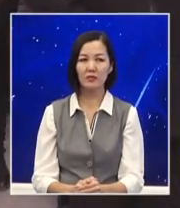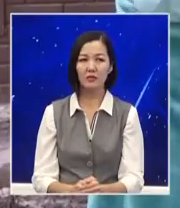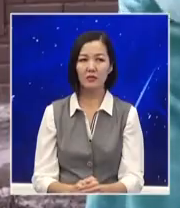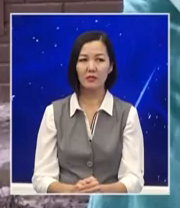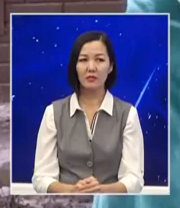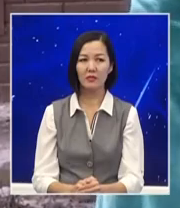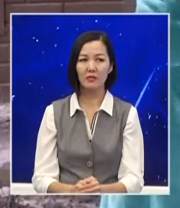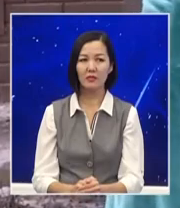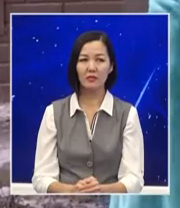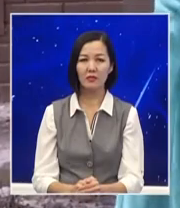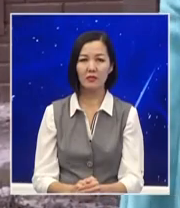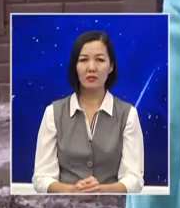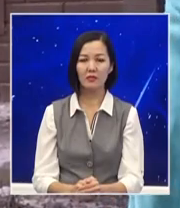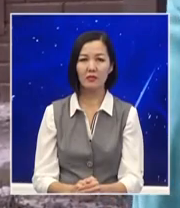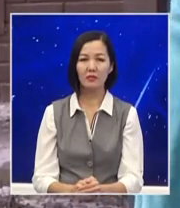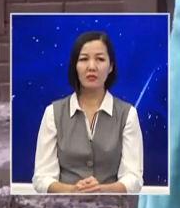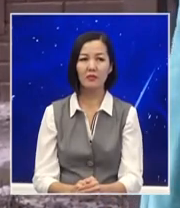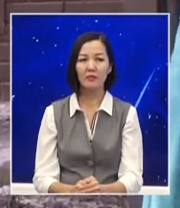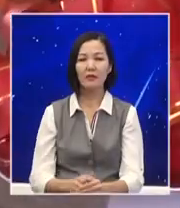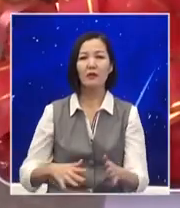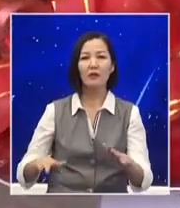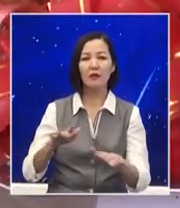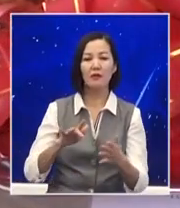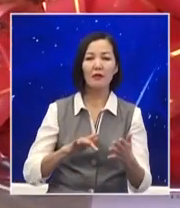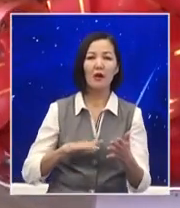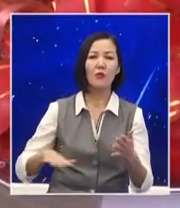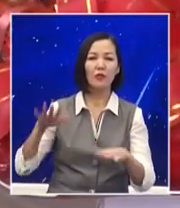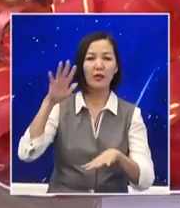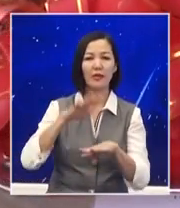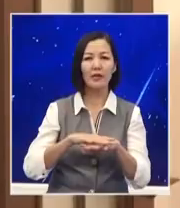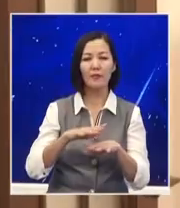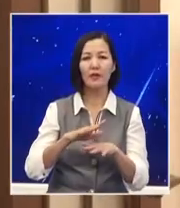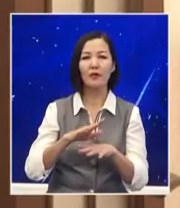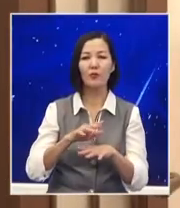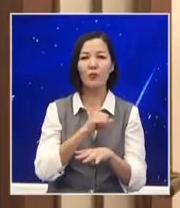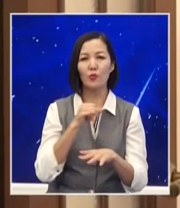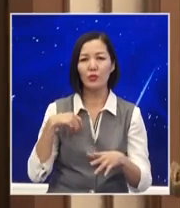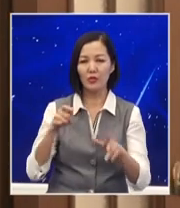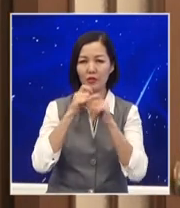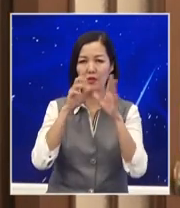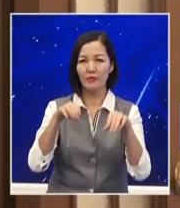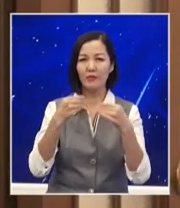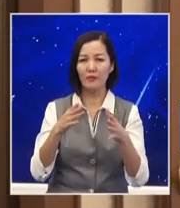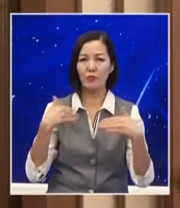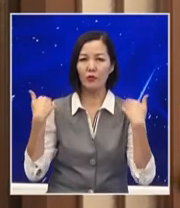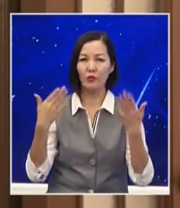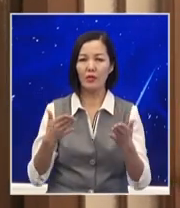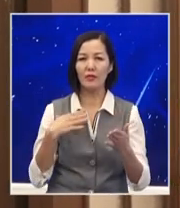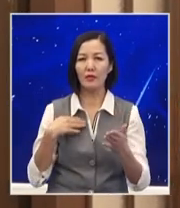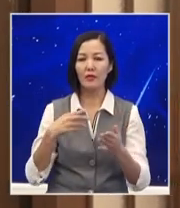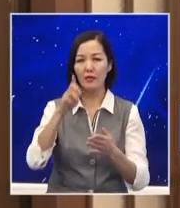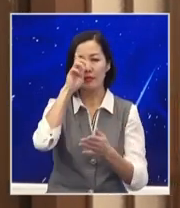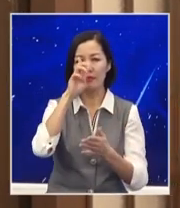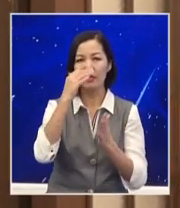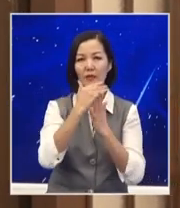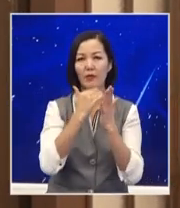мемлекеттік қызметкерлер. Баспана кілтін аудан әкімі Жандарбек Далабаев табыстап құттықтады. Бұл енді мемлекеттік